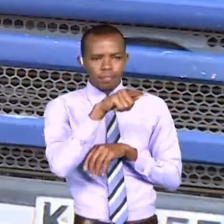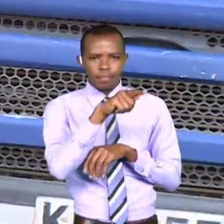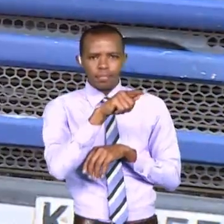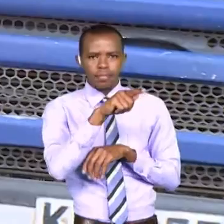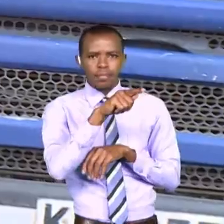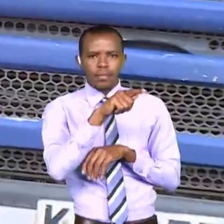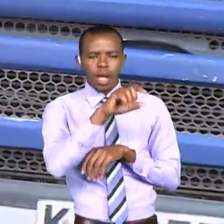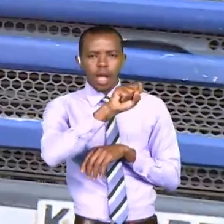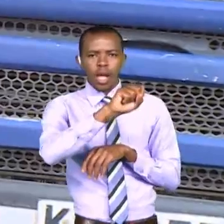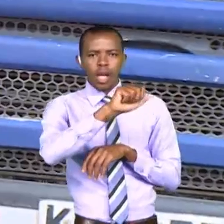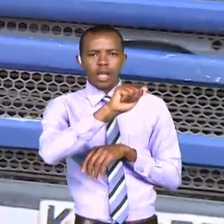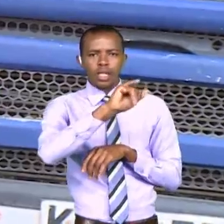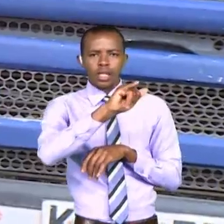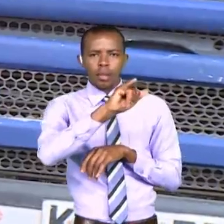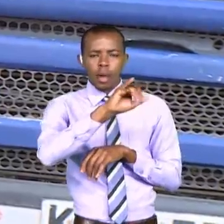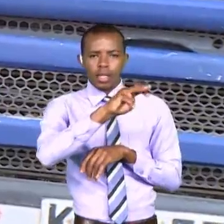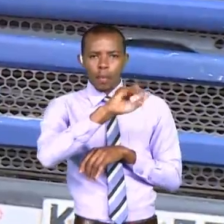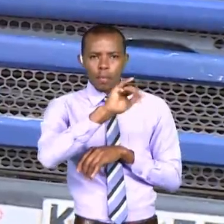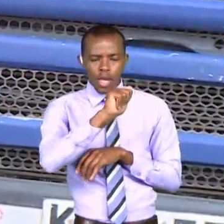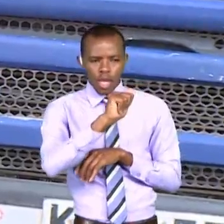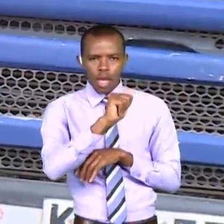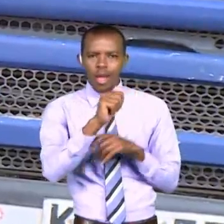Tanzania Samia Suluhu, basi huenda